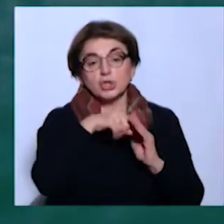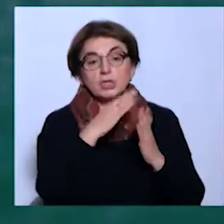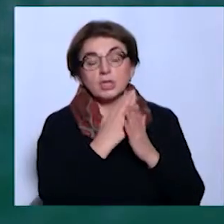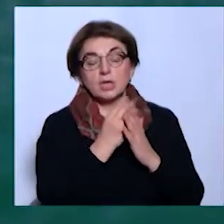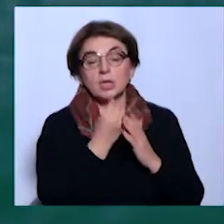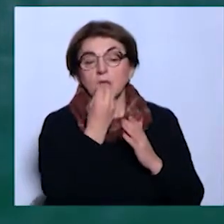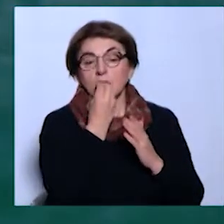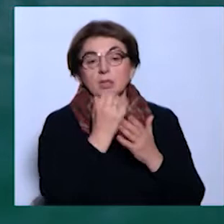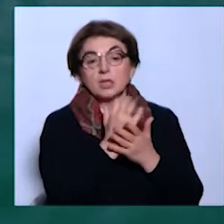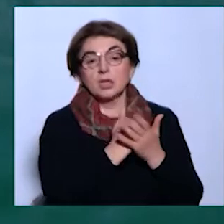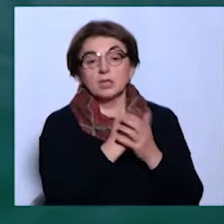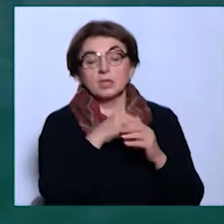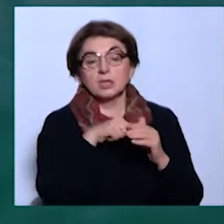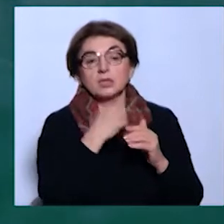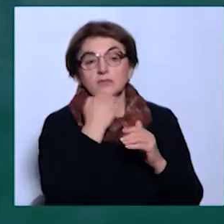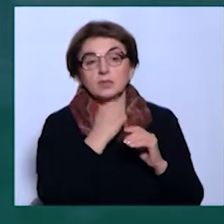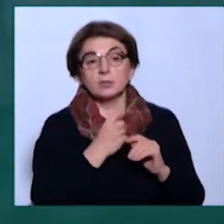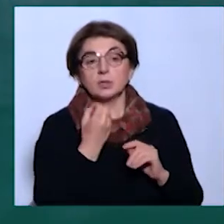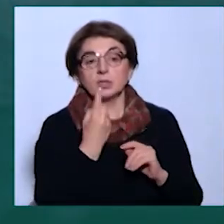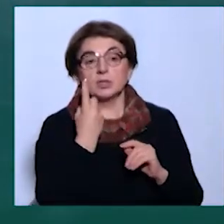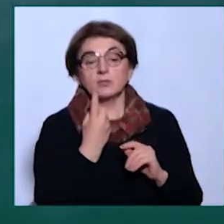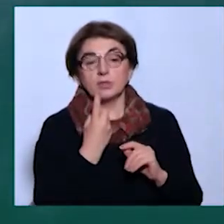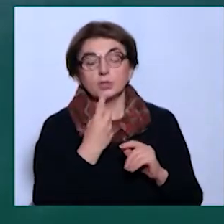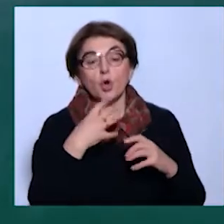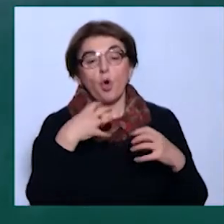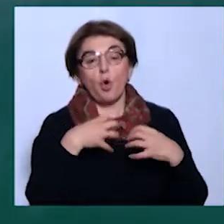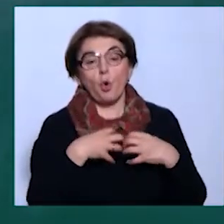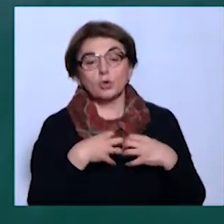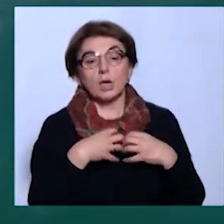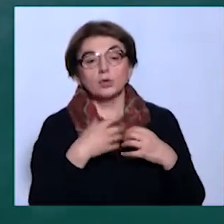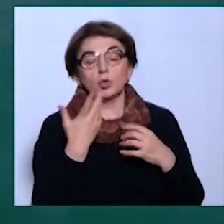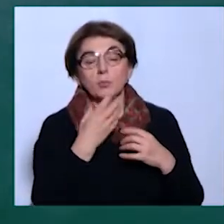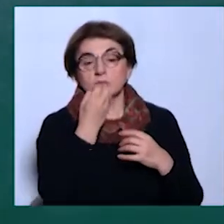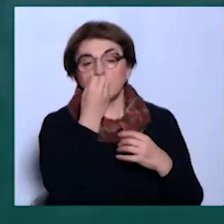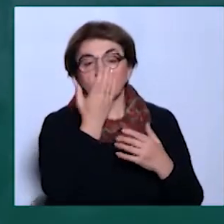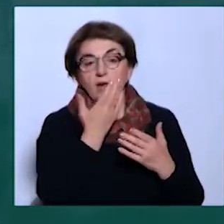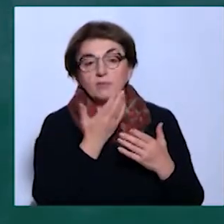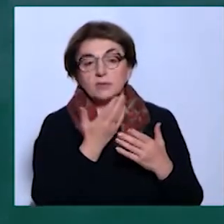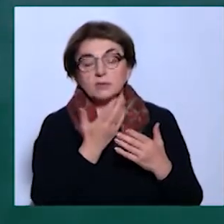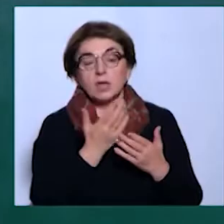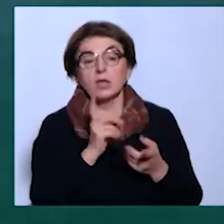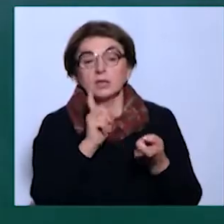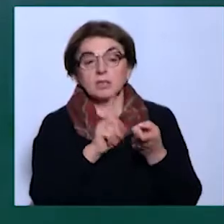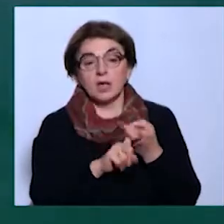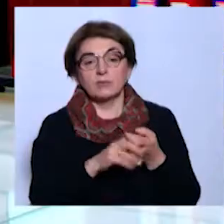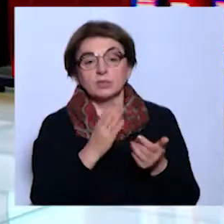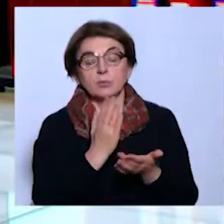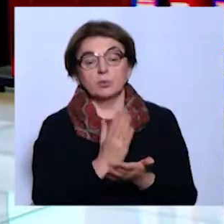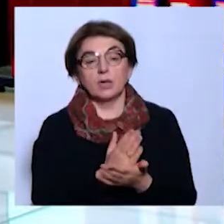საკვები ნივთიერებით. კიდევ ერთი ორგანო, რომელიც ყვავილის არსებობასთან არის